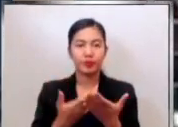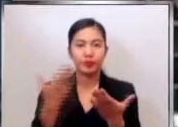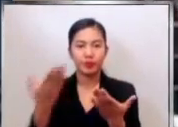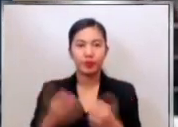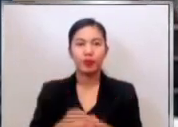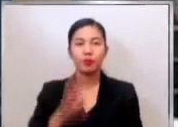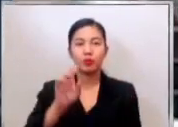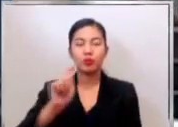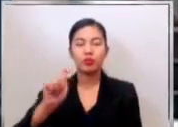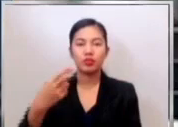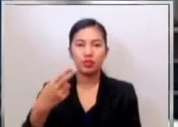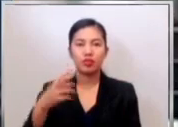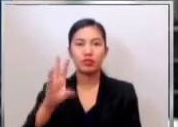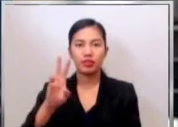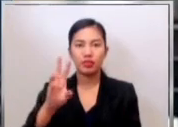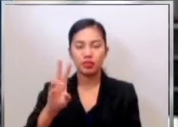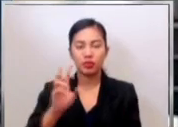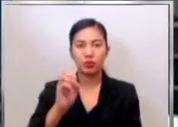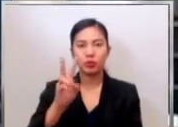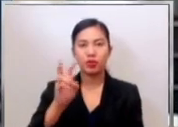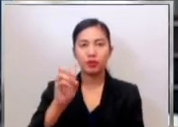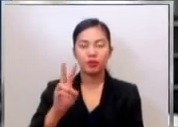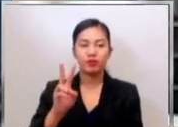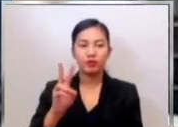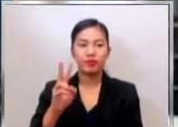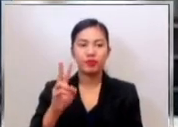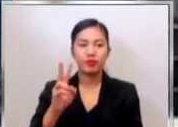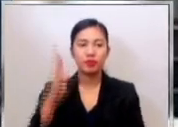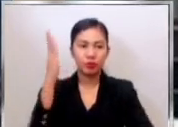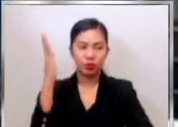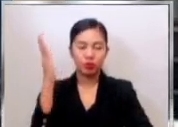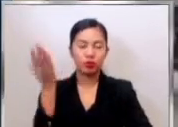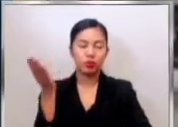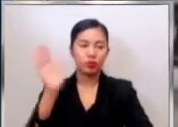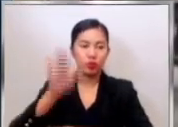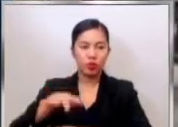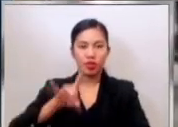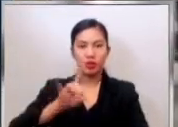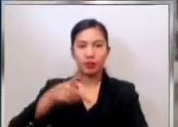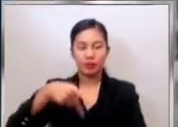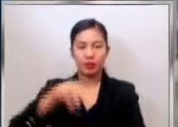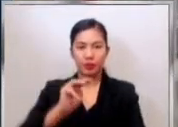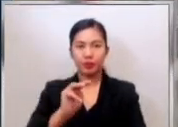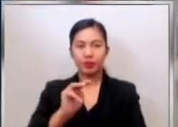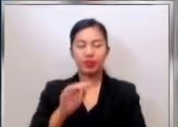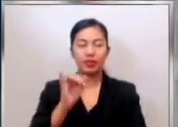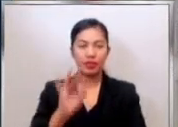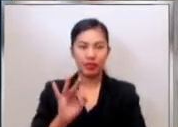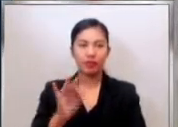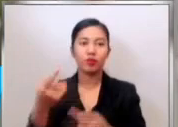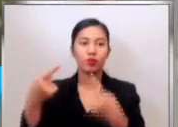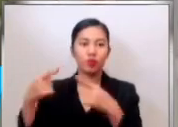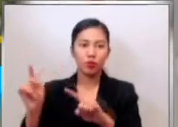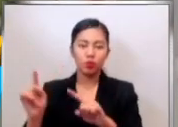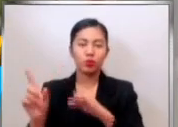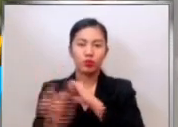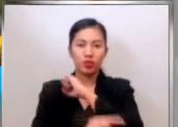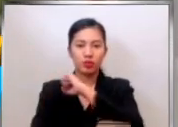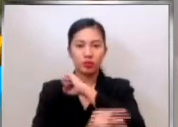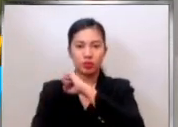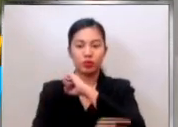12 ng tanghali hanggang alas 8 ng gabi para sa mga pasahero na pupunta sa lalawigan ng Quezon. Connie,